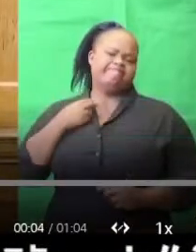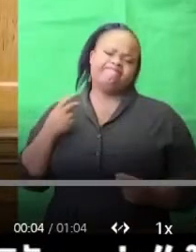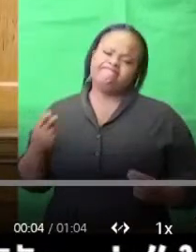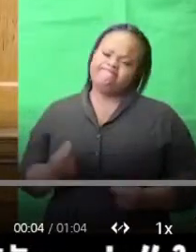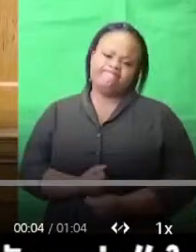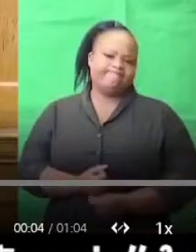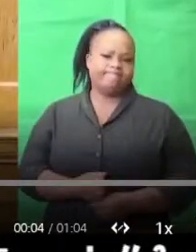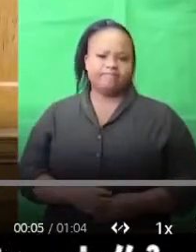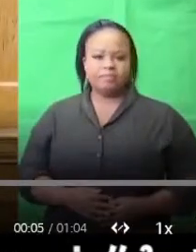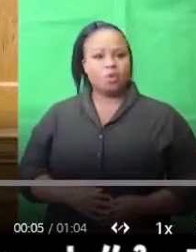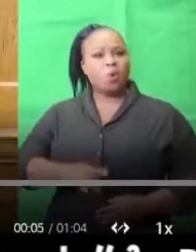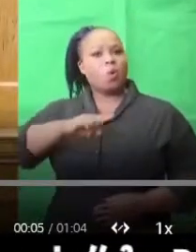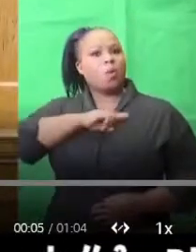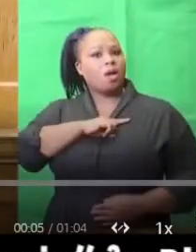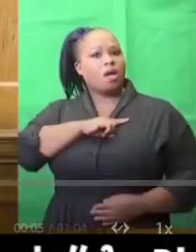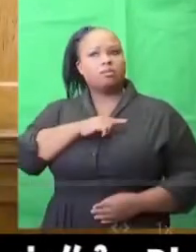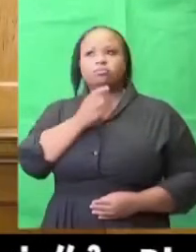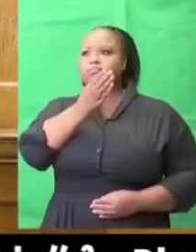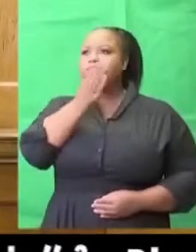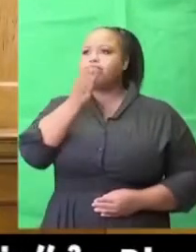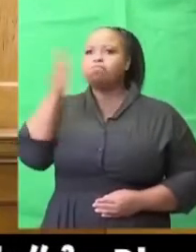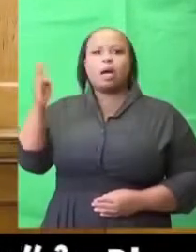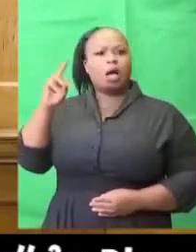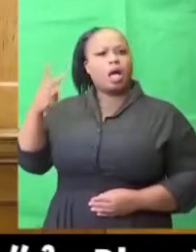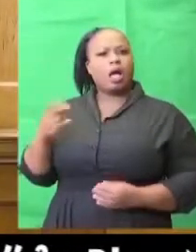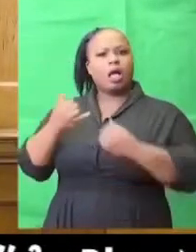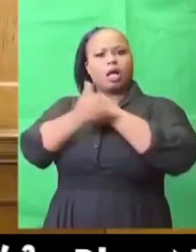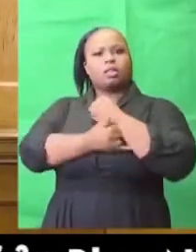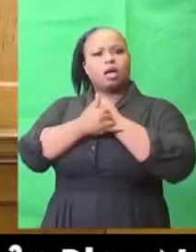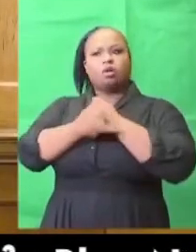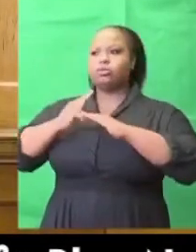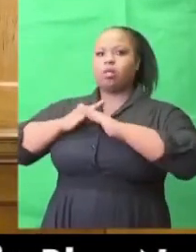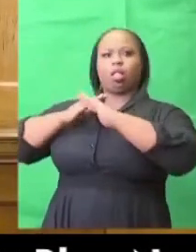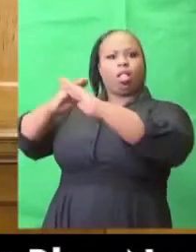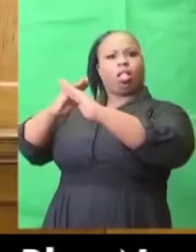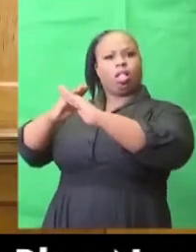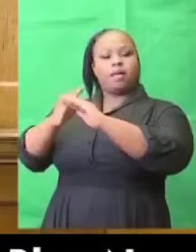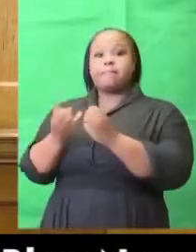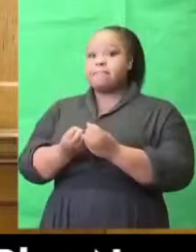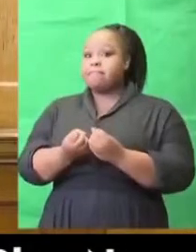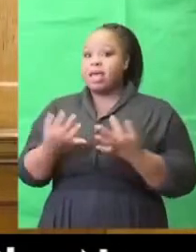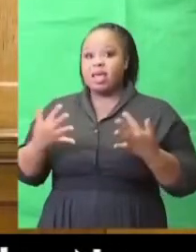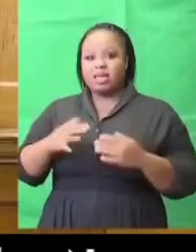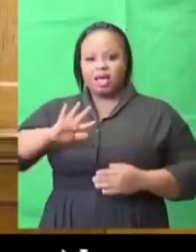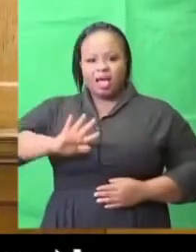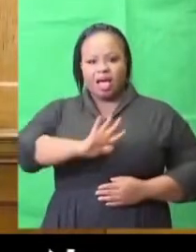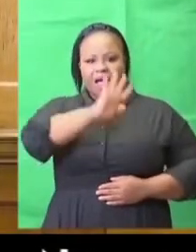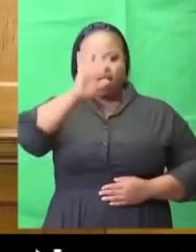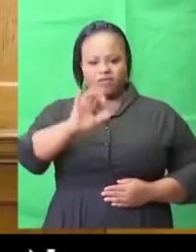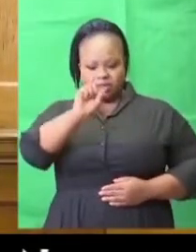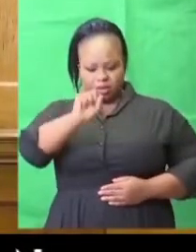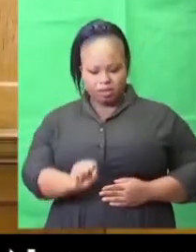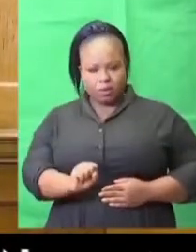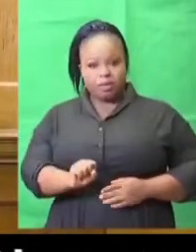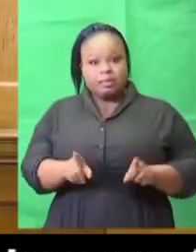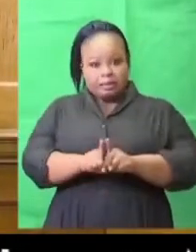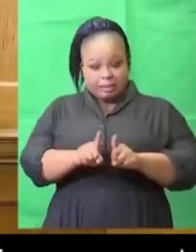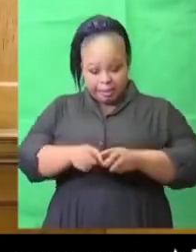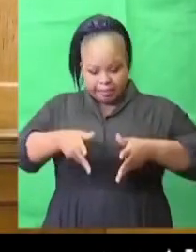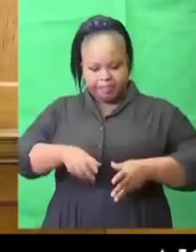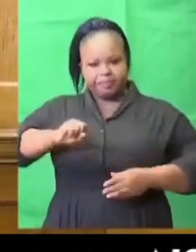ไป dedication of tables to Hit Acouple For manนำ adenosineคริสต์